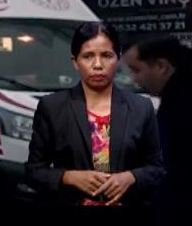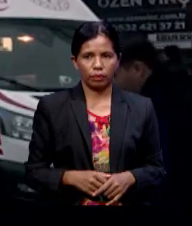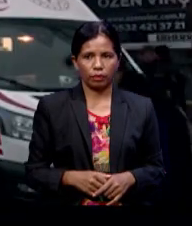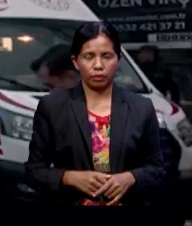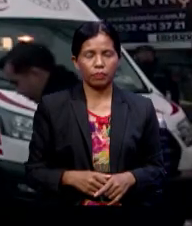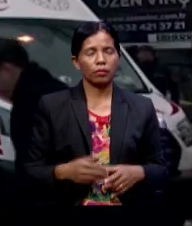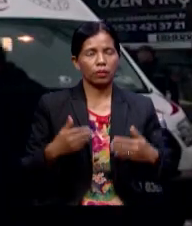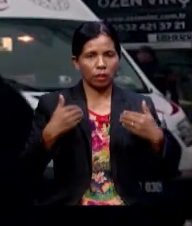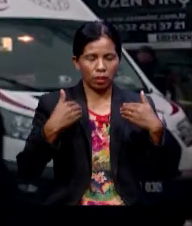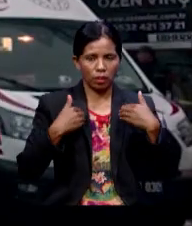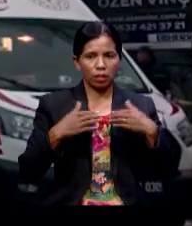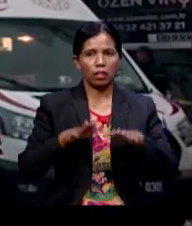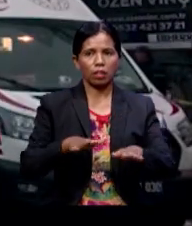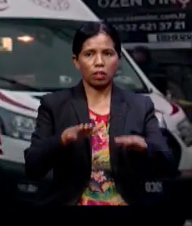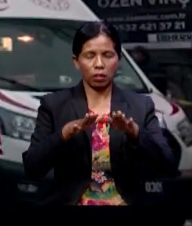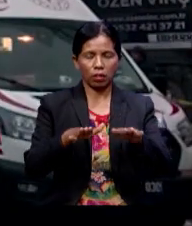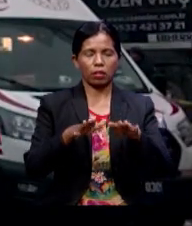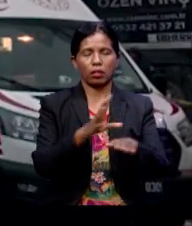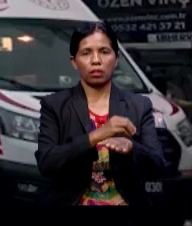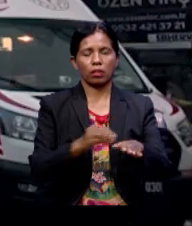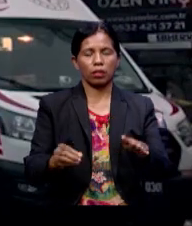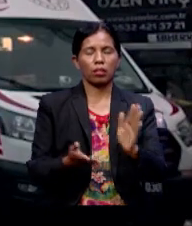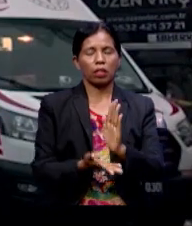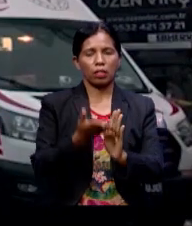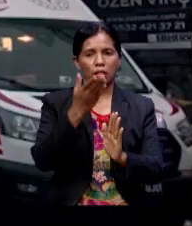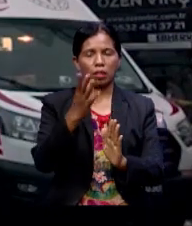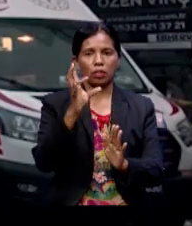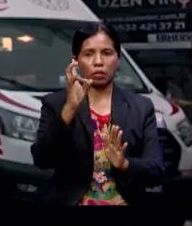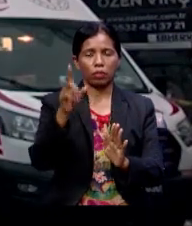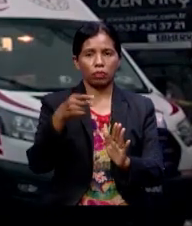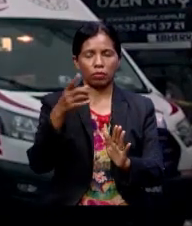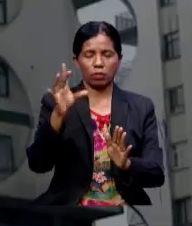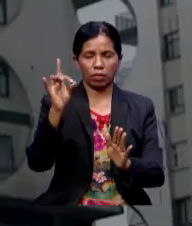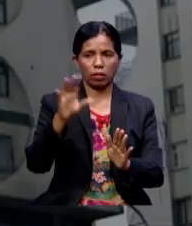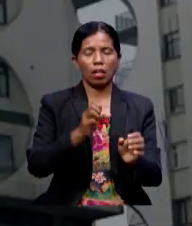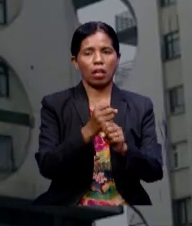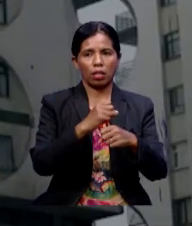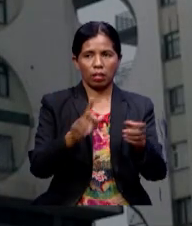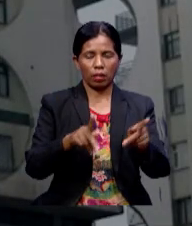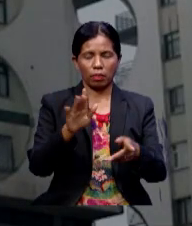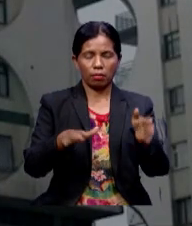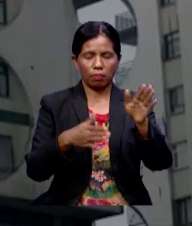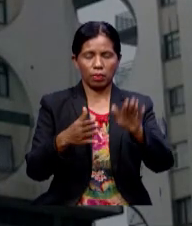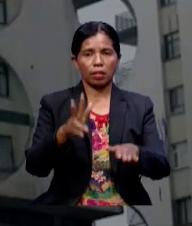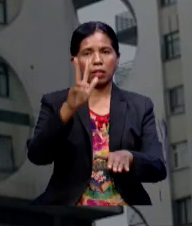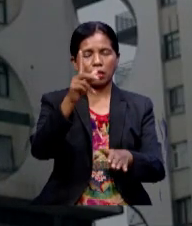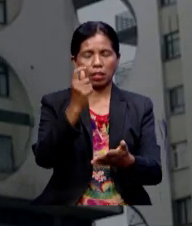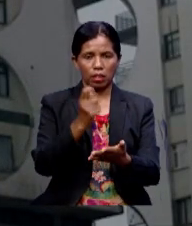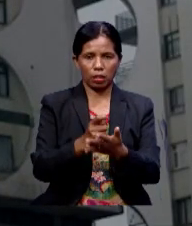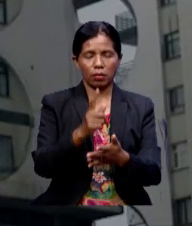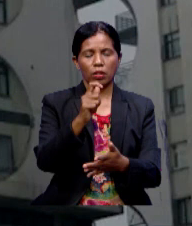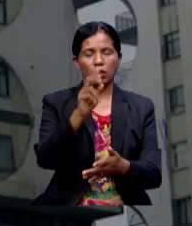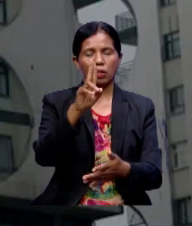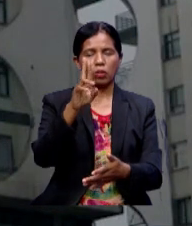Akontese rainak doko iha Turkiya hone magnitude 7,8 to iha frontera Siria hamate ma besik rihun tolu iha Turkiya no